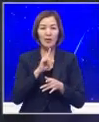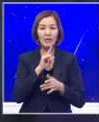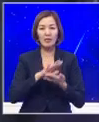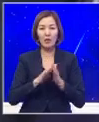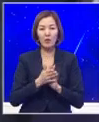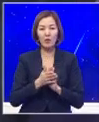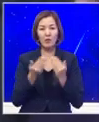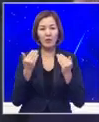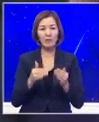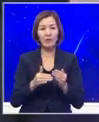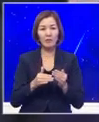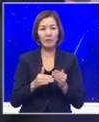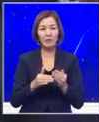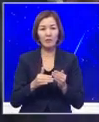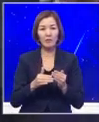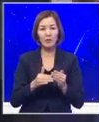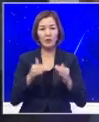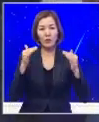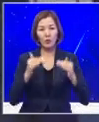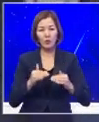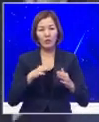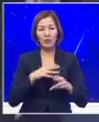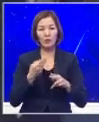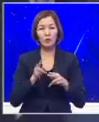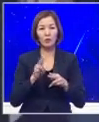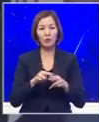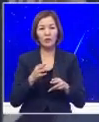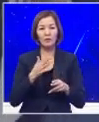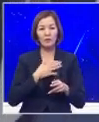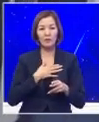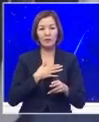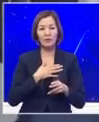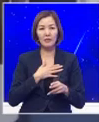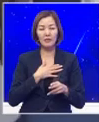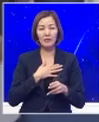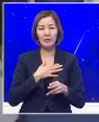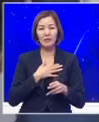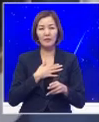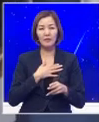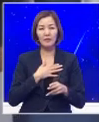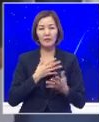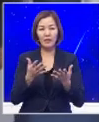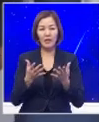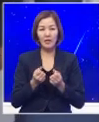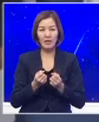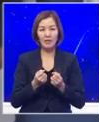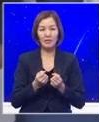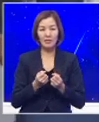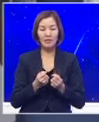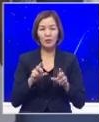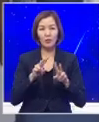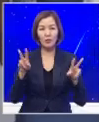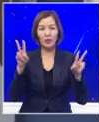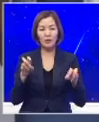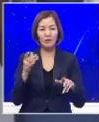әлі күнге дейін жақсы пайдаланбай келе жатқан сияқты. Сондықтан біздің әуелде алған ұранымыз да